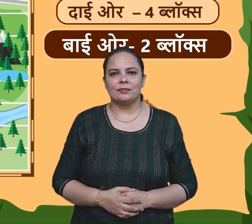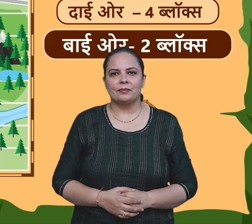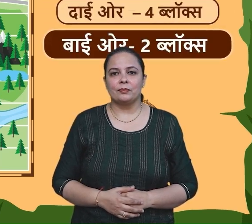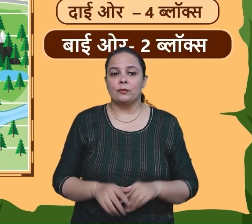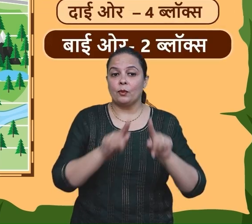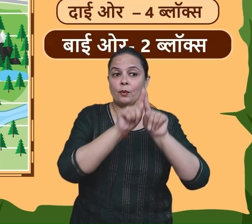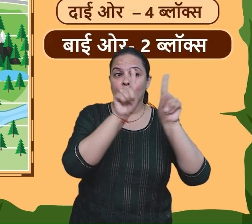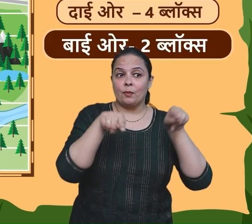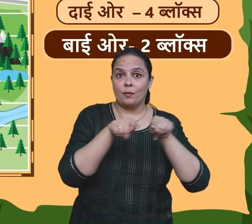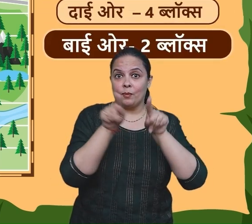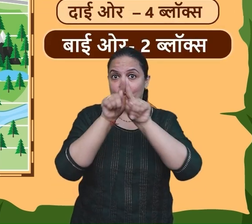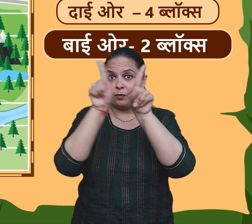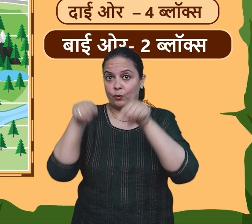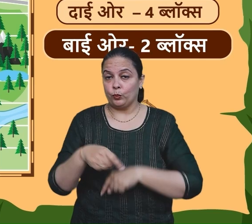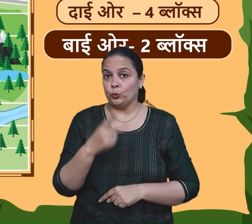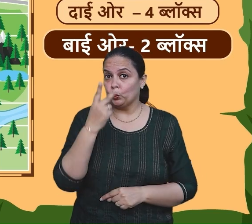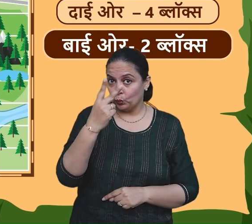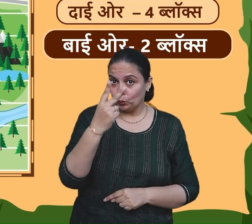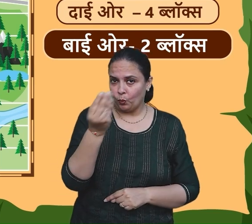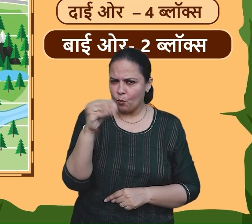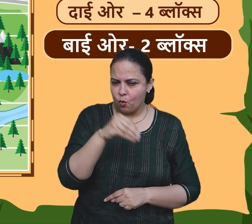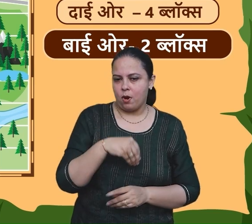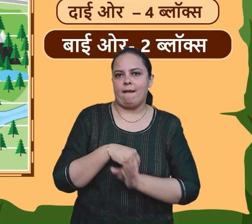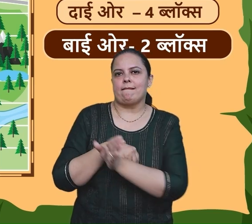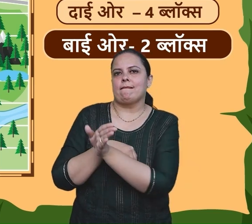दो ब्लॉक्स बाईं ओर।